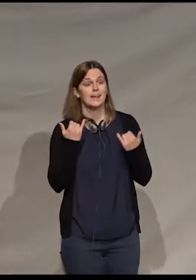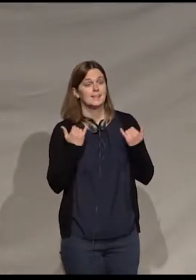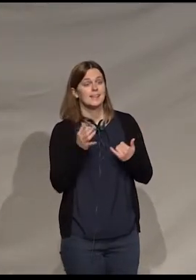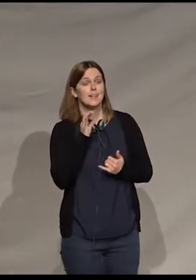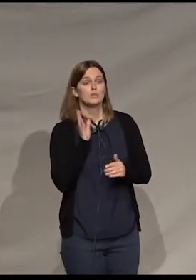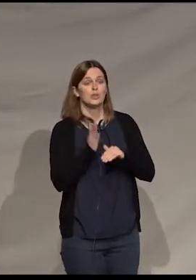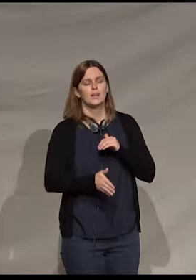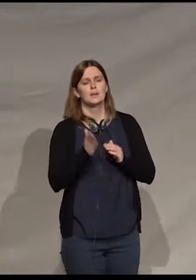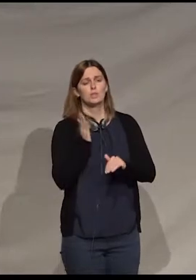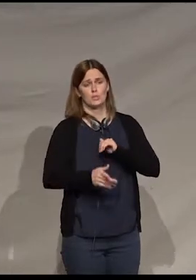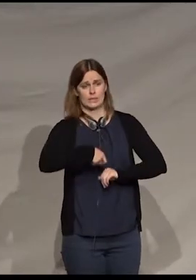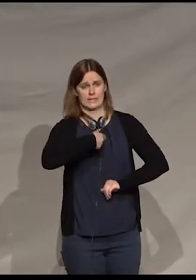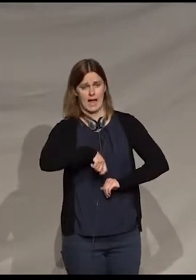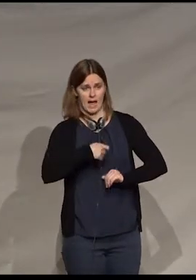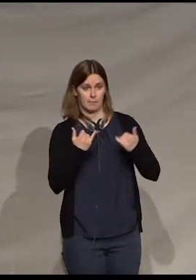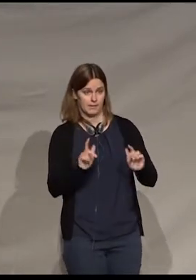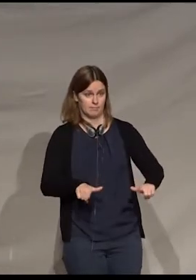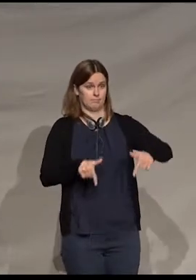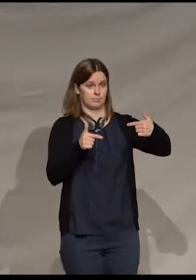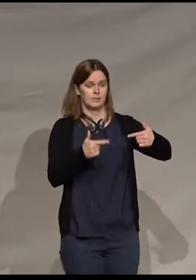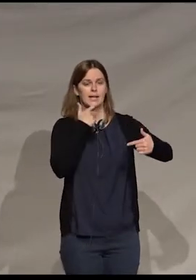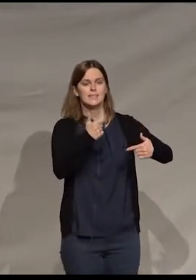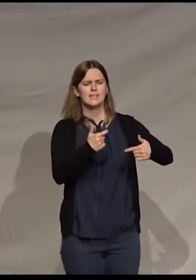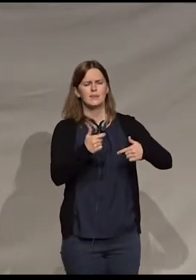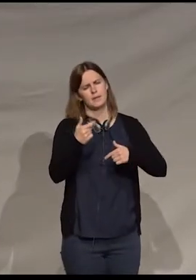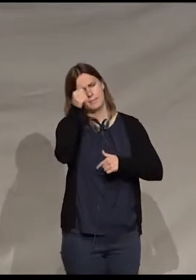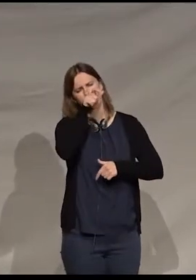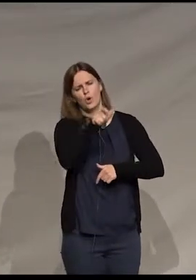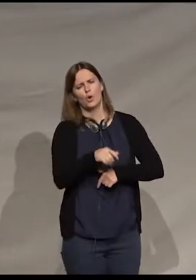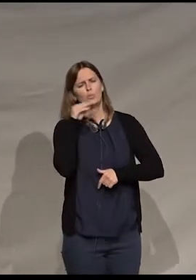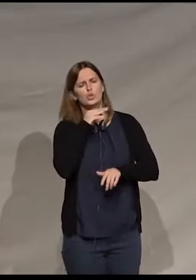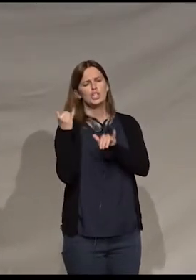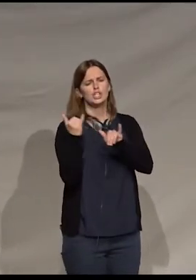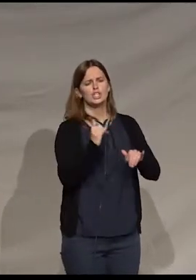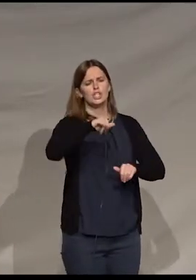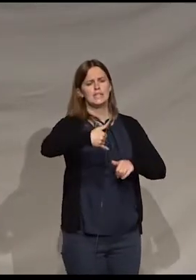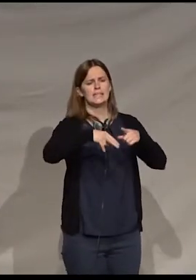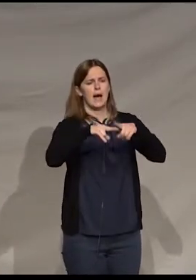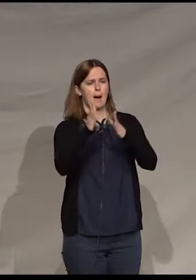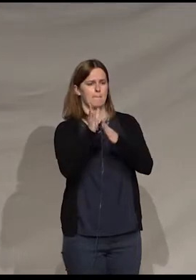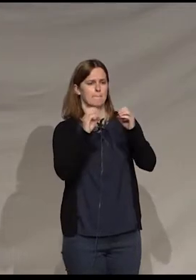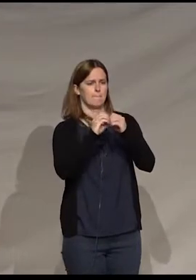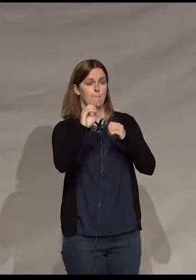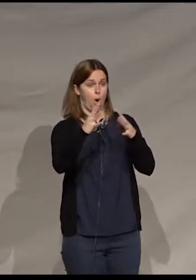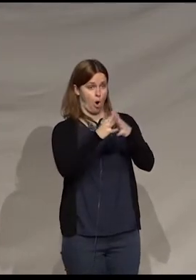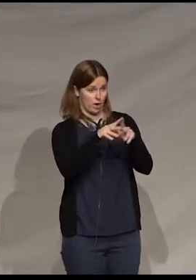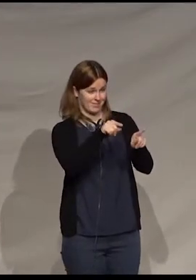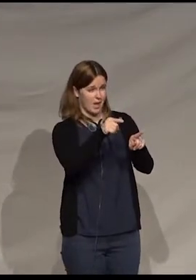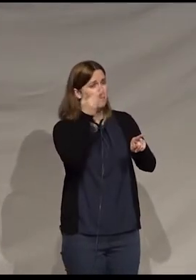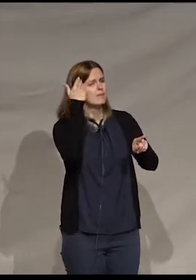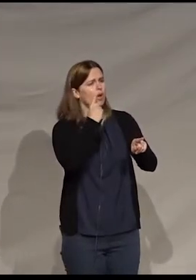klientem a dnes kolegou, panem Jiřím Jamborem, který byl dříve naším klientem, ale prostřednictvím našich